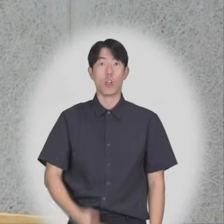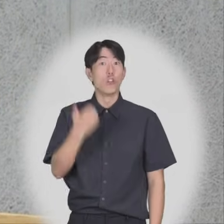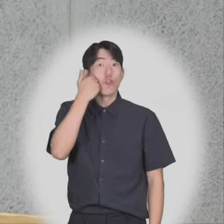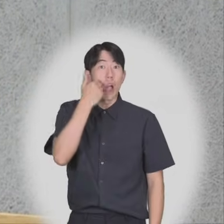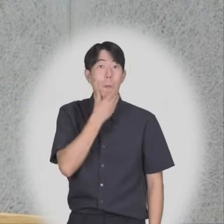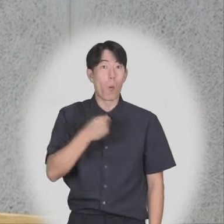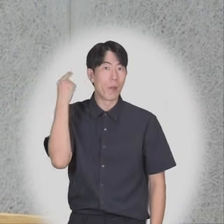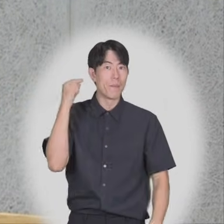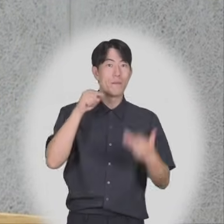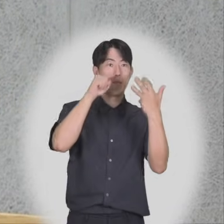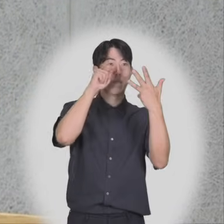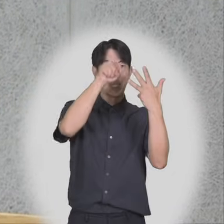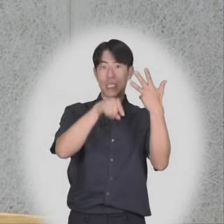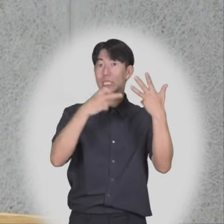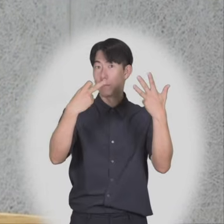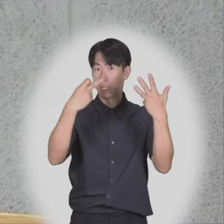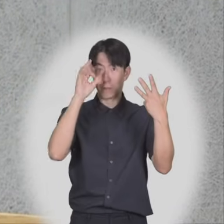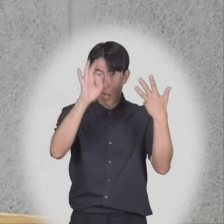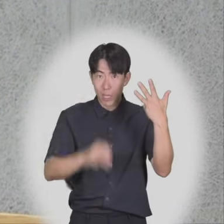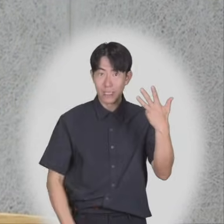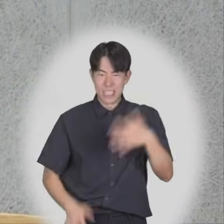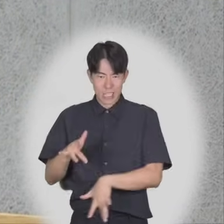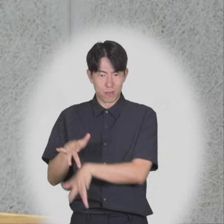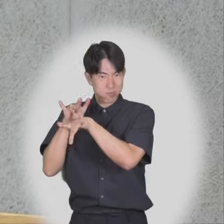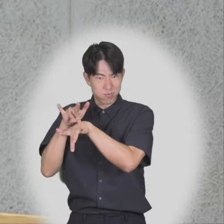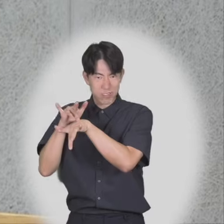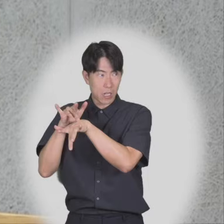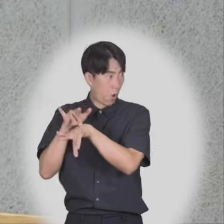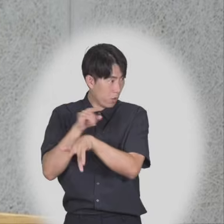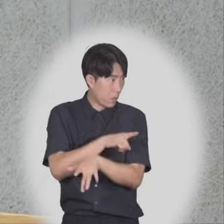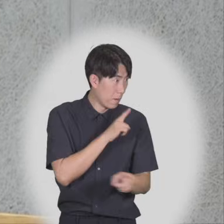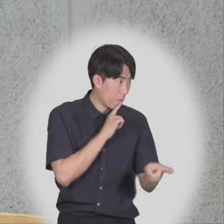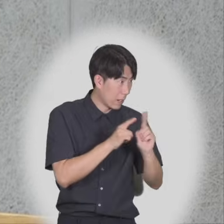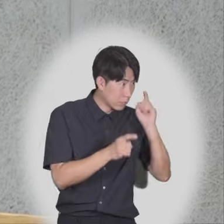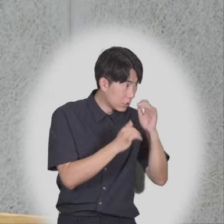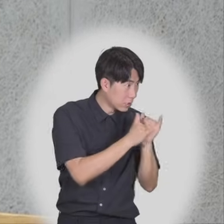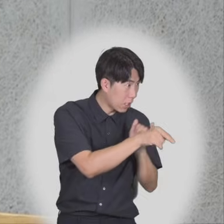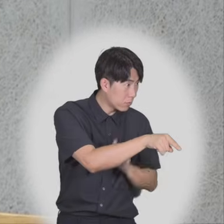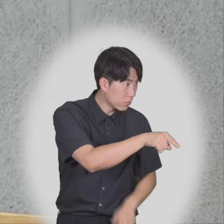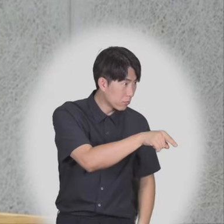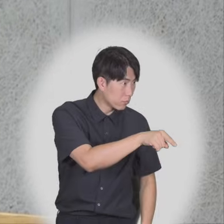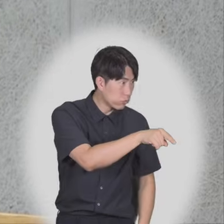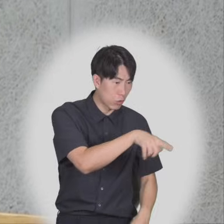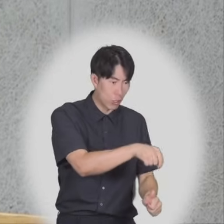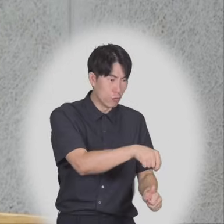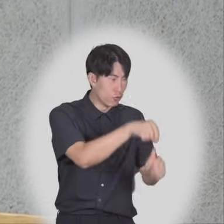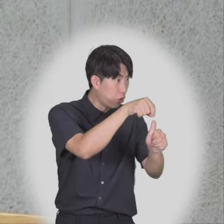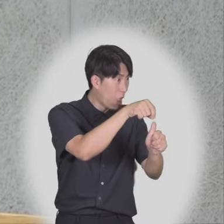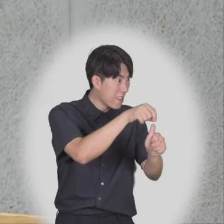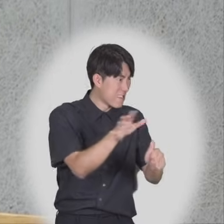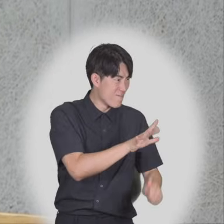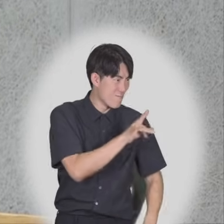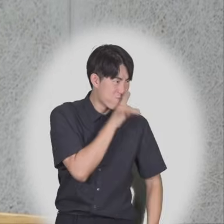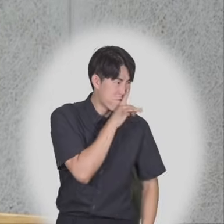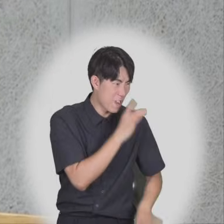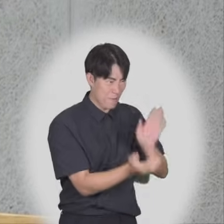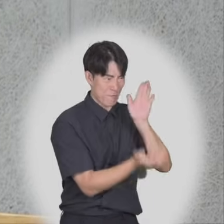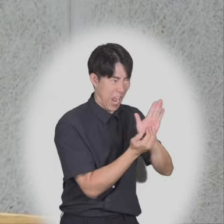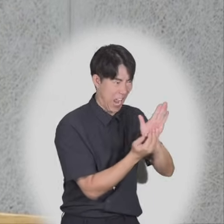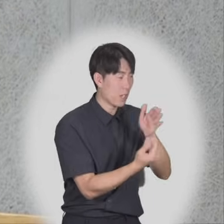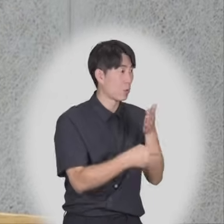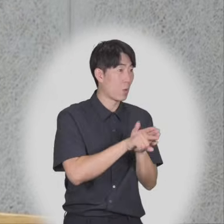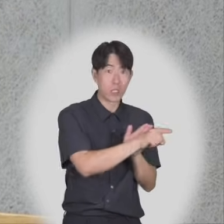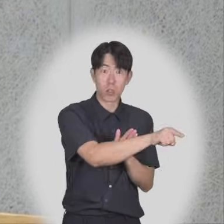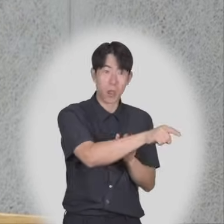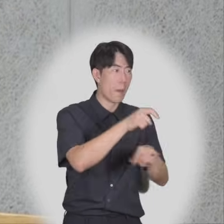8장 12절에서는 사탄이 말씀을 들은 사람이 믿어 구원 얻지 못하도록 그